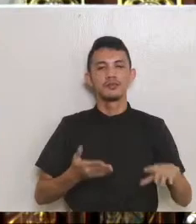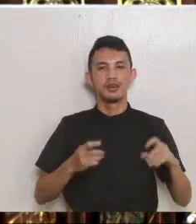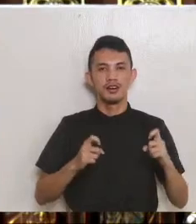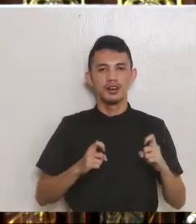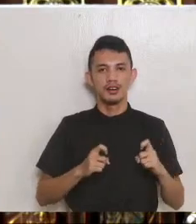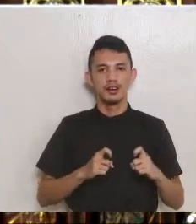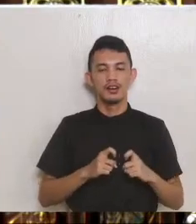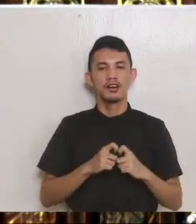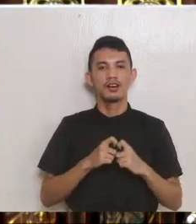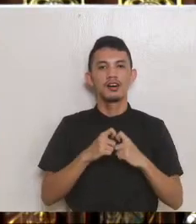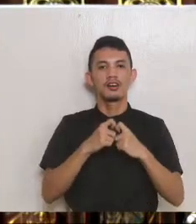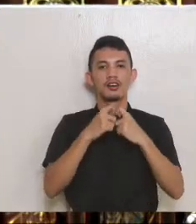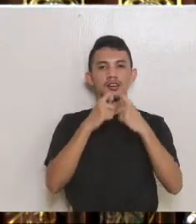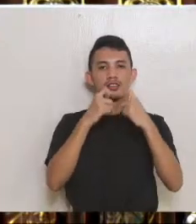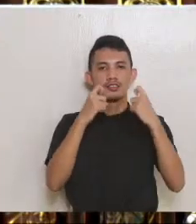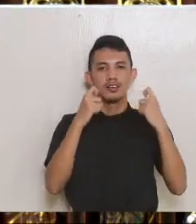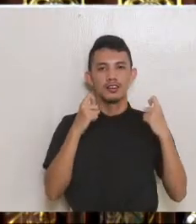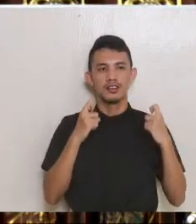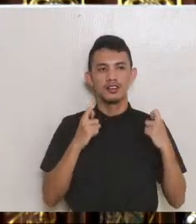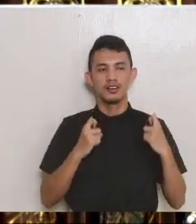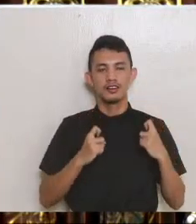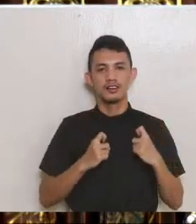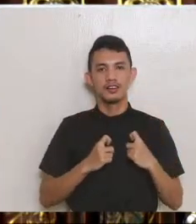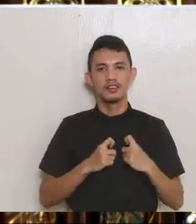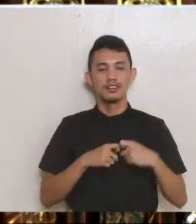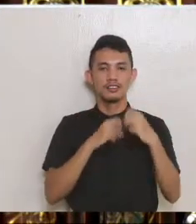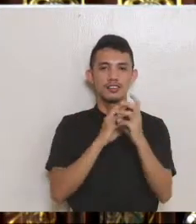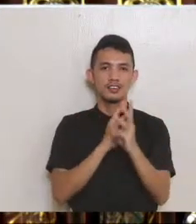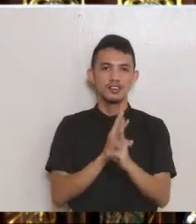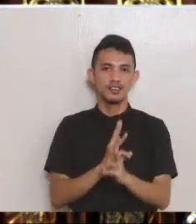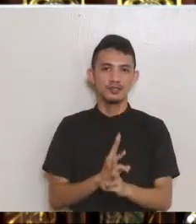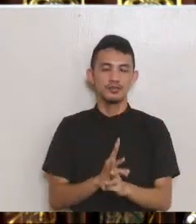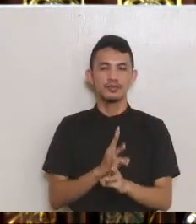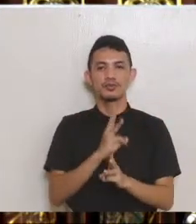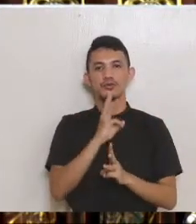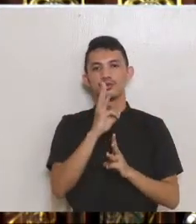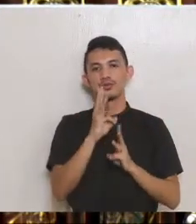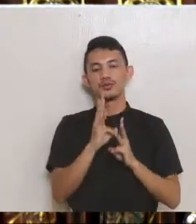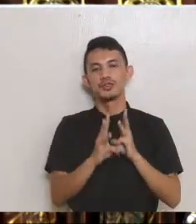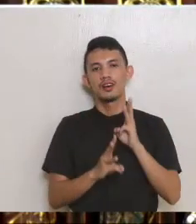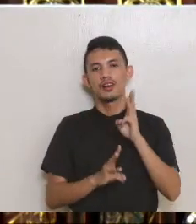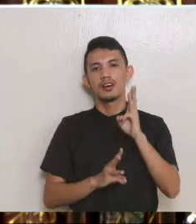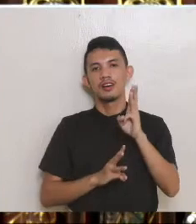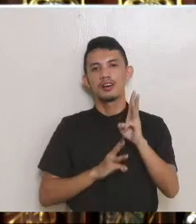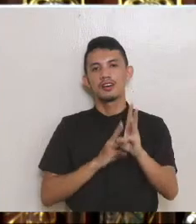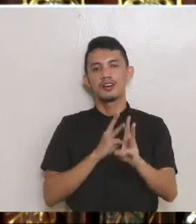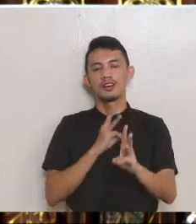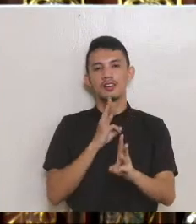Sa mga kasalanan, sa kalibutan.